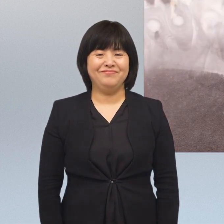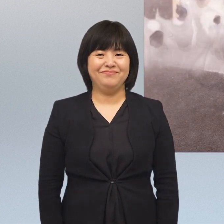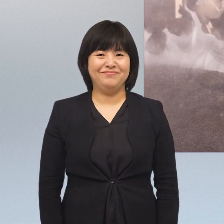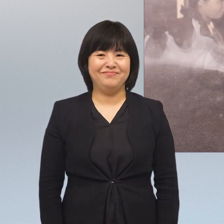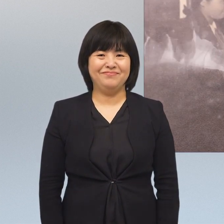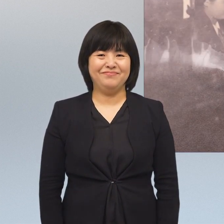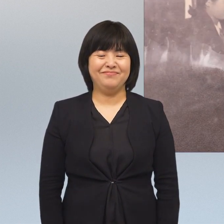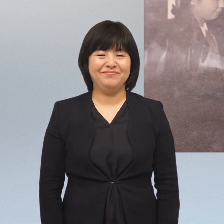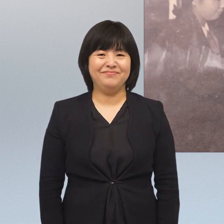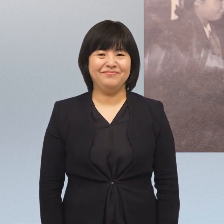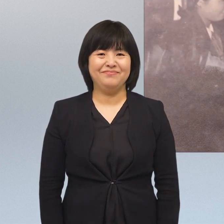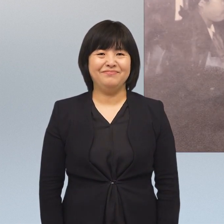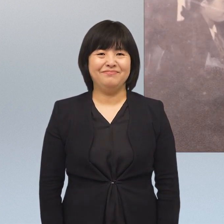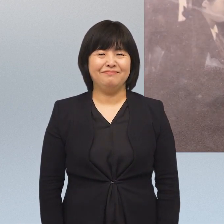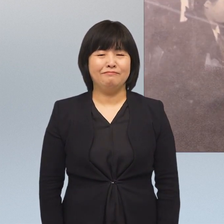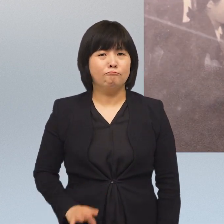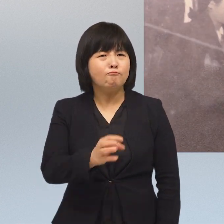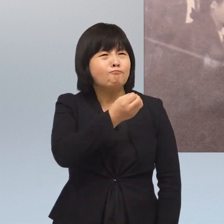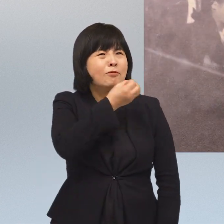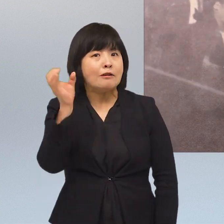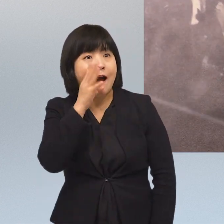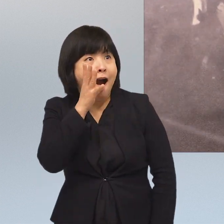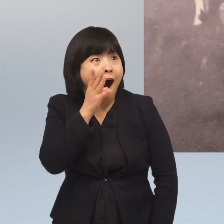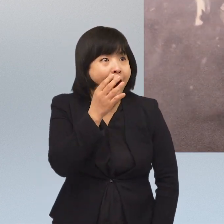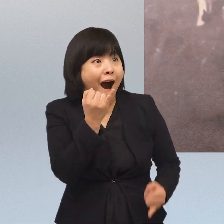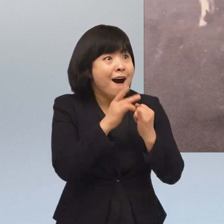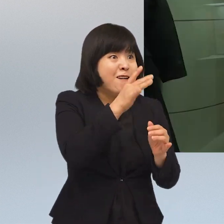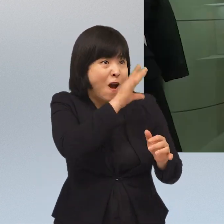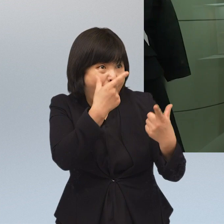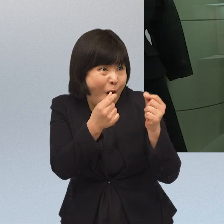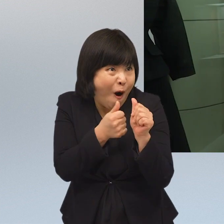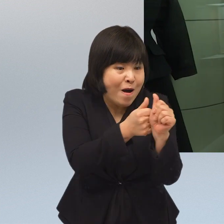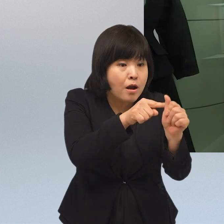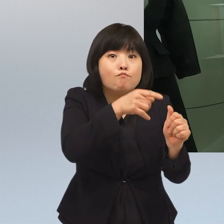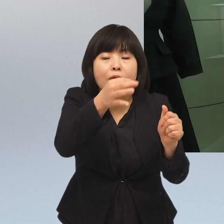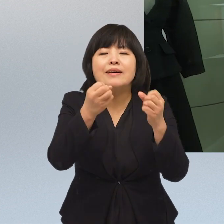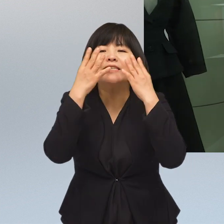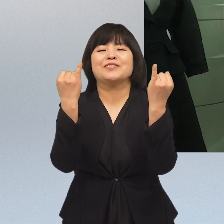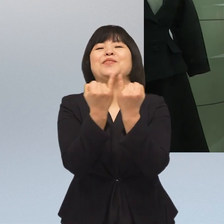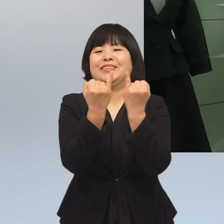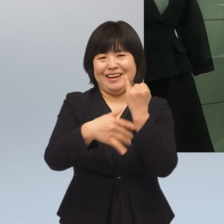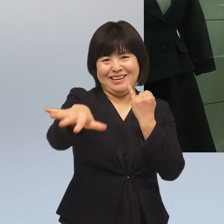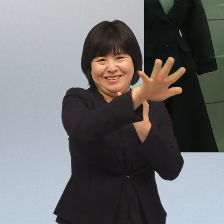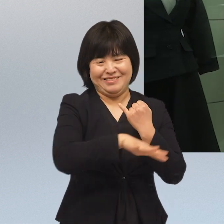모습을 보였다. 당시 유행을 선도하는 여학생들은 신여성들이었다.